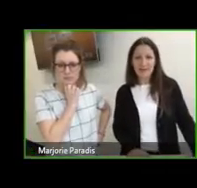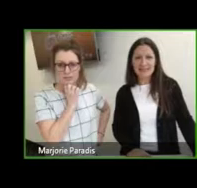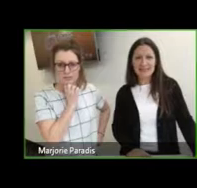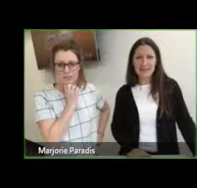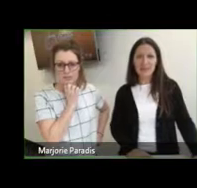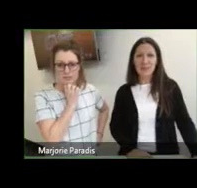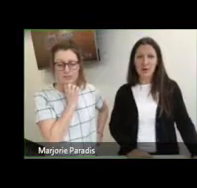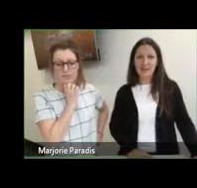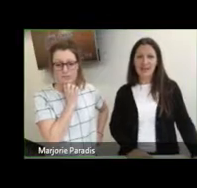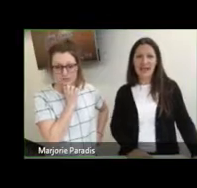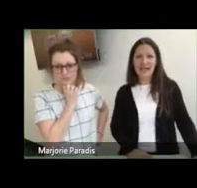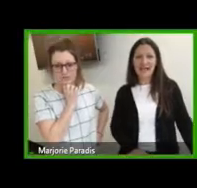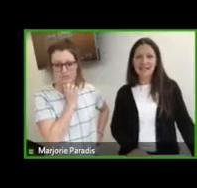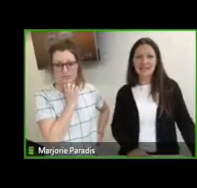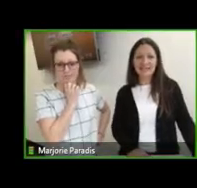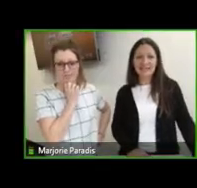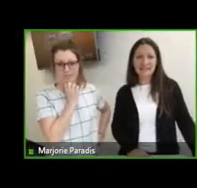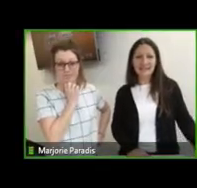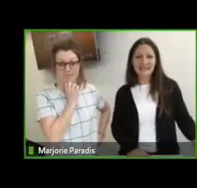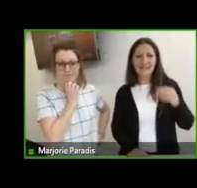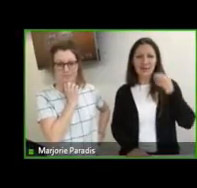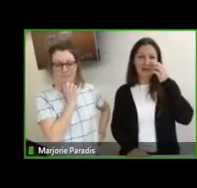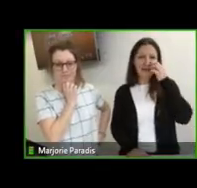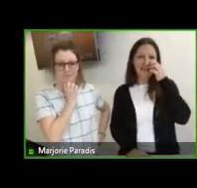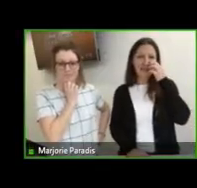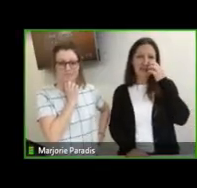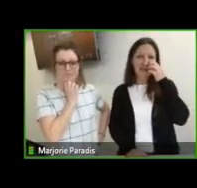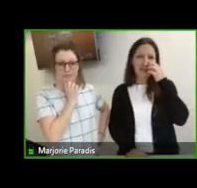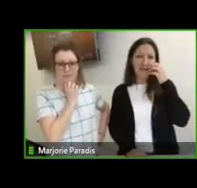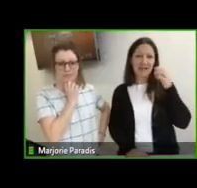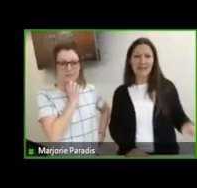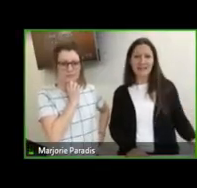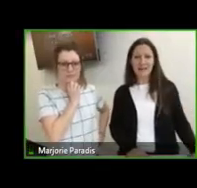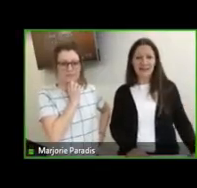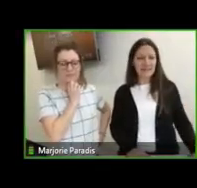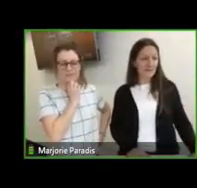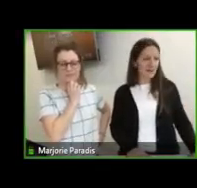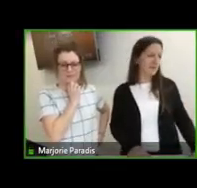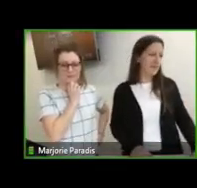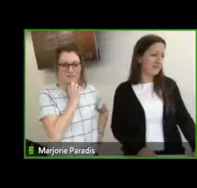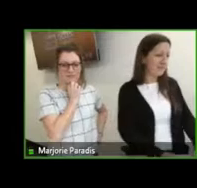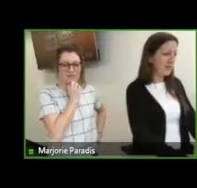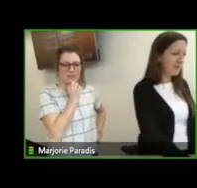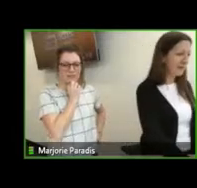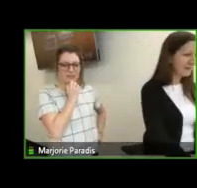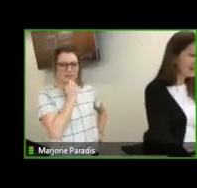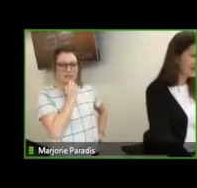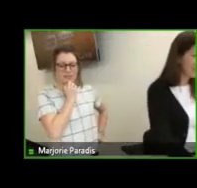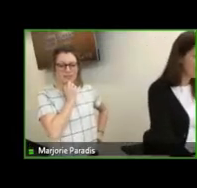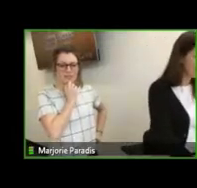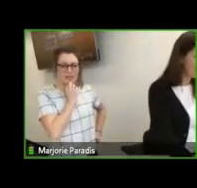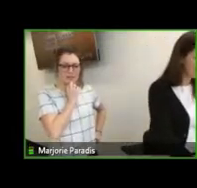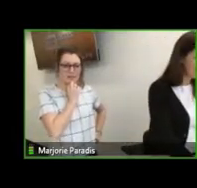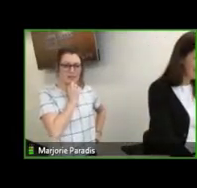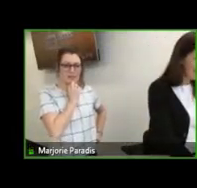Les historiens ne sont pas loin derrière. Donc, on va laisser le temps aux 4 derniers participants. Il y a peut-être même moi parmi les